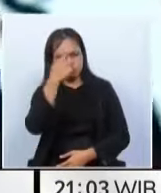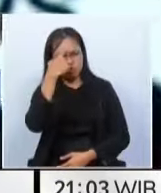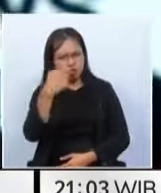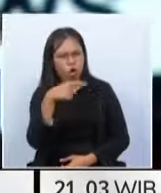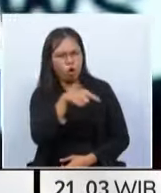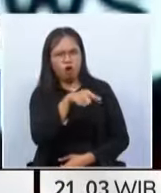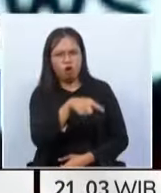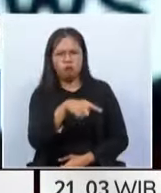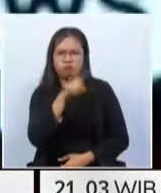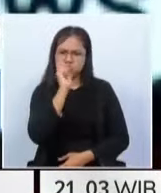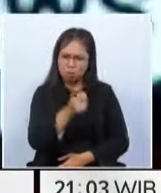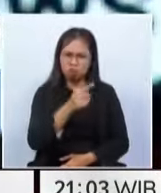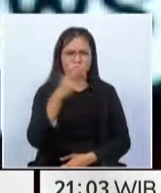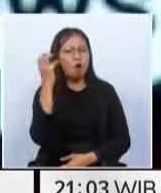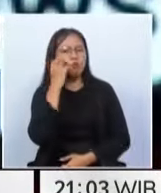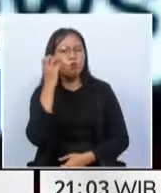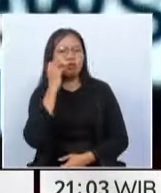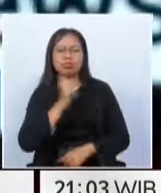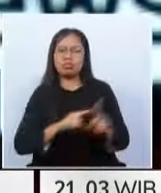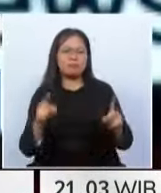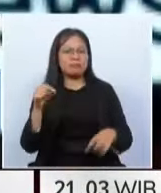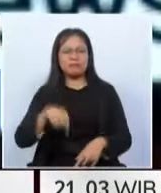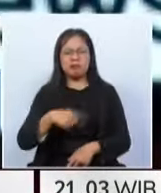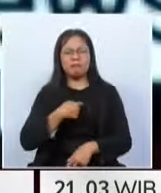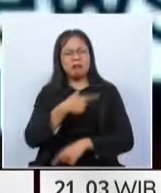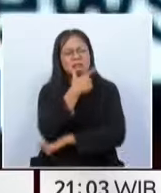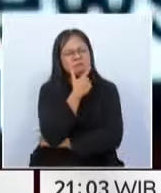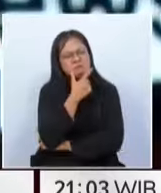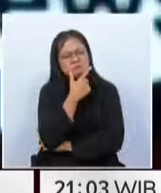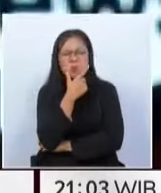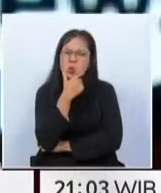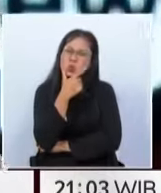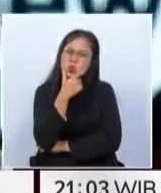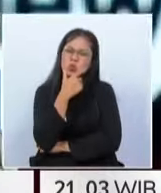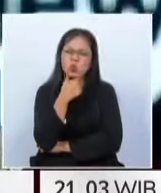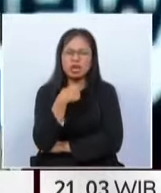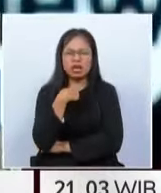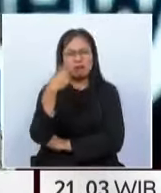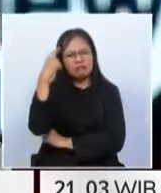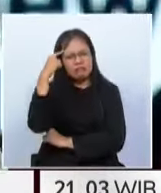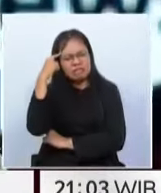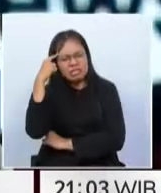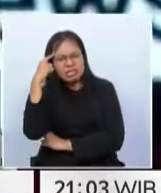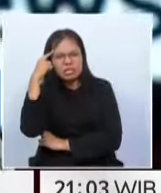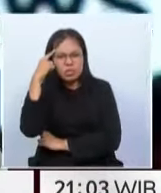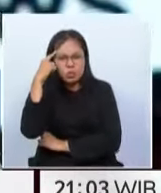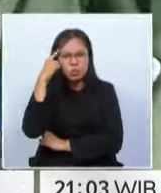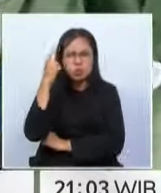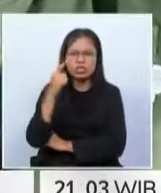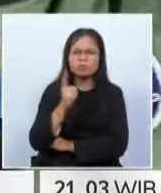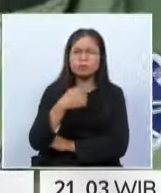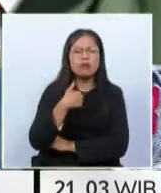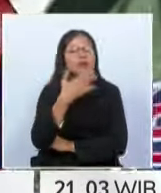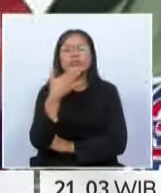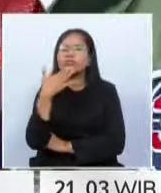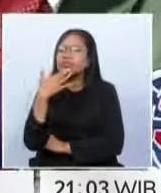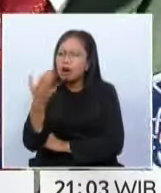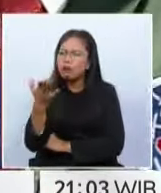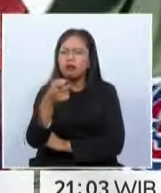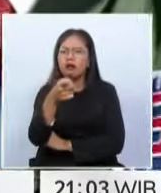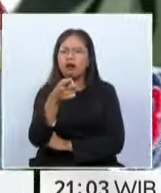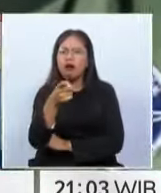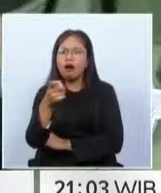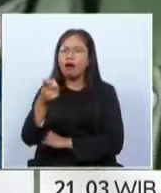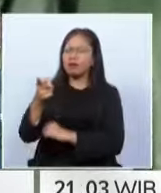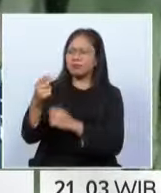ini tapi hari ini saya menjadi meragukan karena saya bertanya kepada pilot saya bertanya kepada